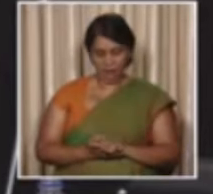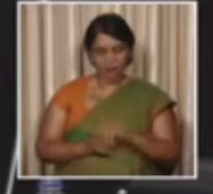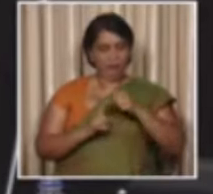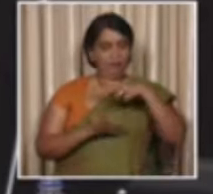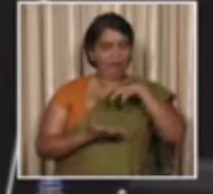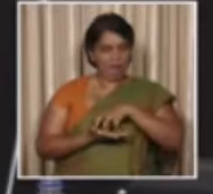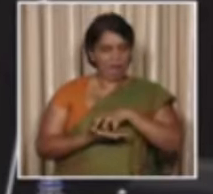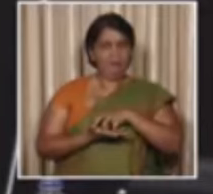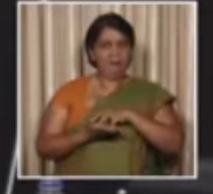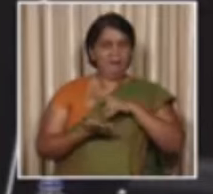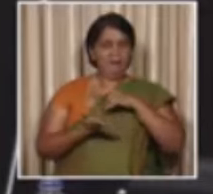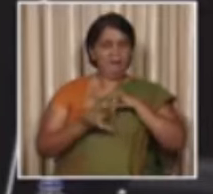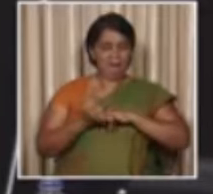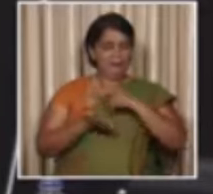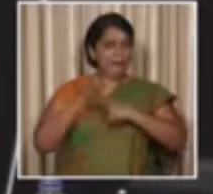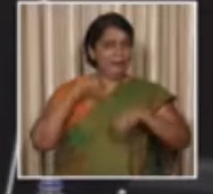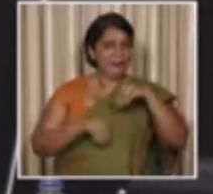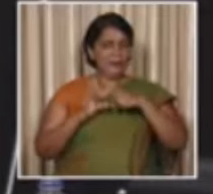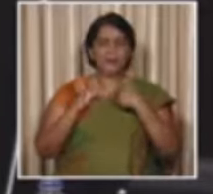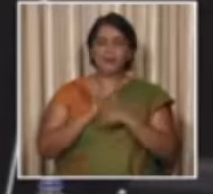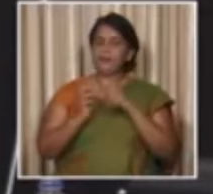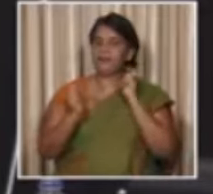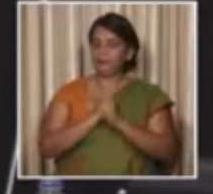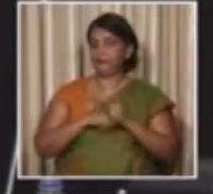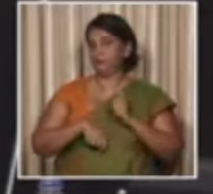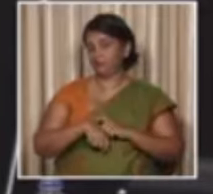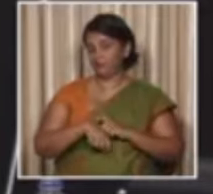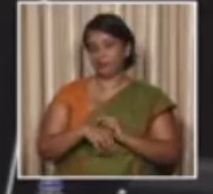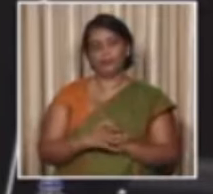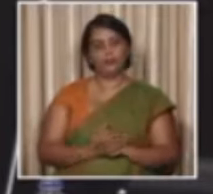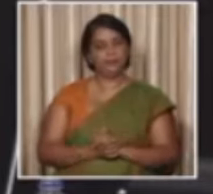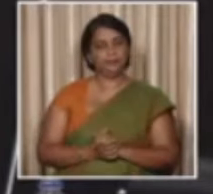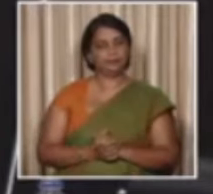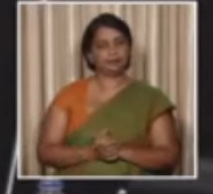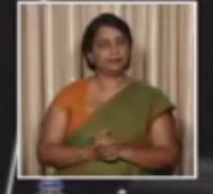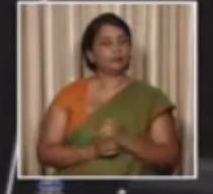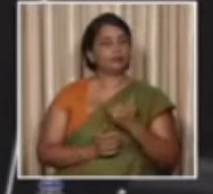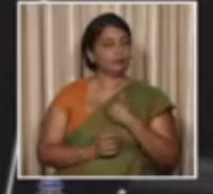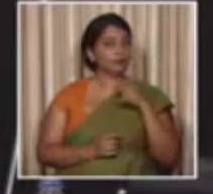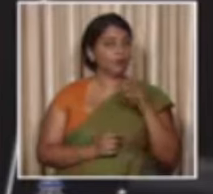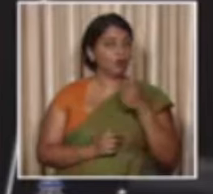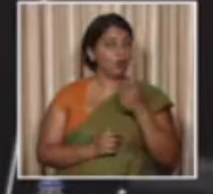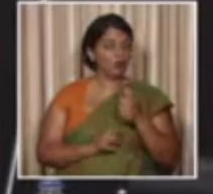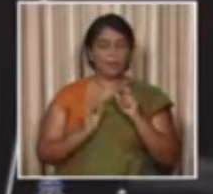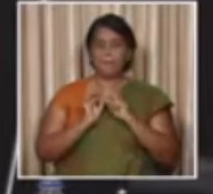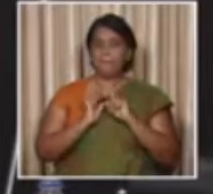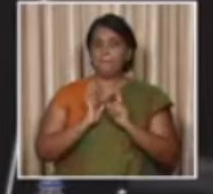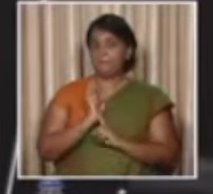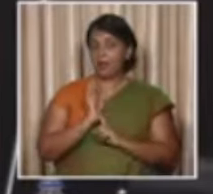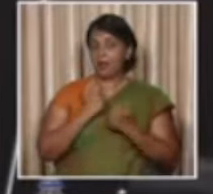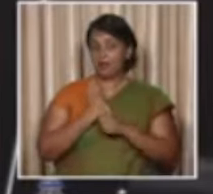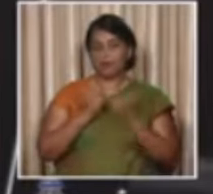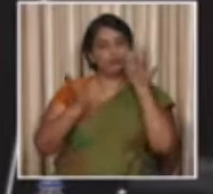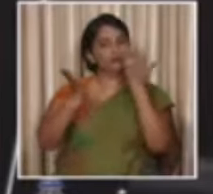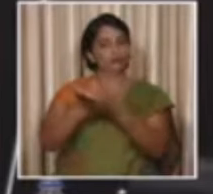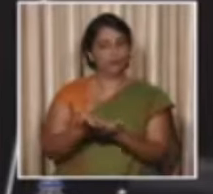පළාත් සභා මැතිවරණ පනත සංශෝධනය කිරීමේ අවස්ථාව. අපි ඒකට හොඳ පනත් කෙටුම්පතක් හදලා ඉදිරිපත්